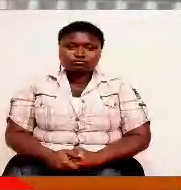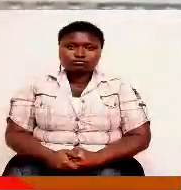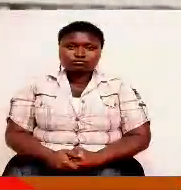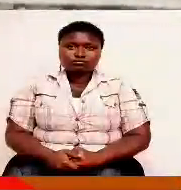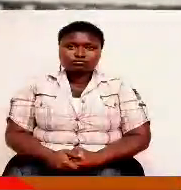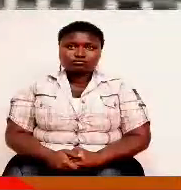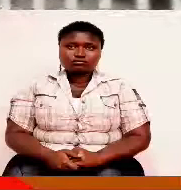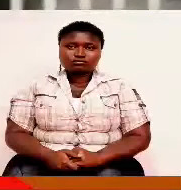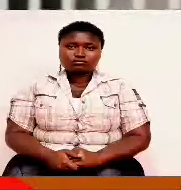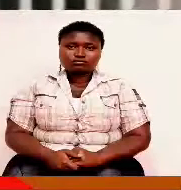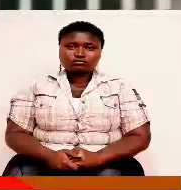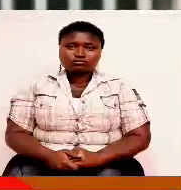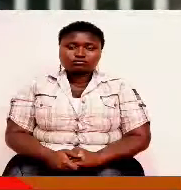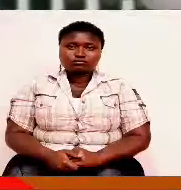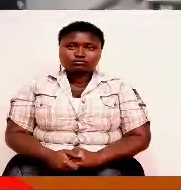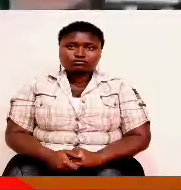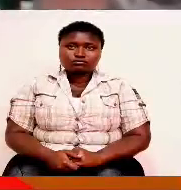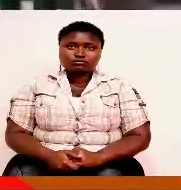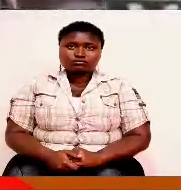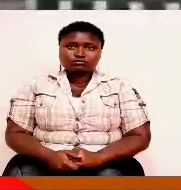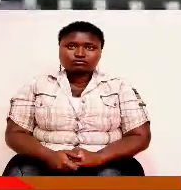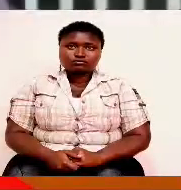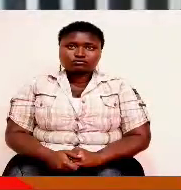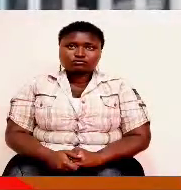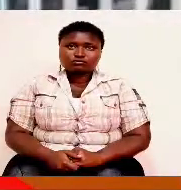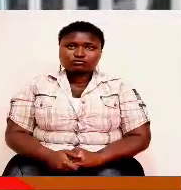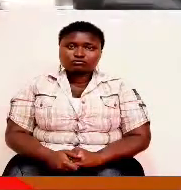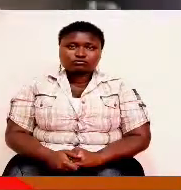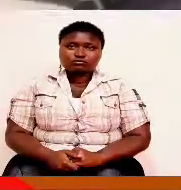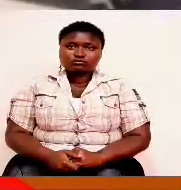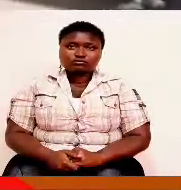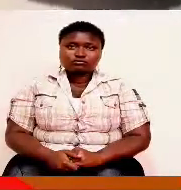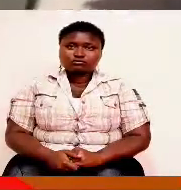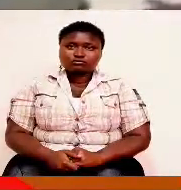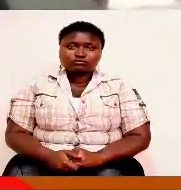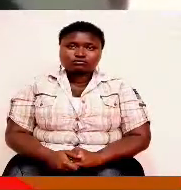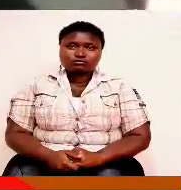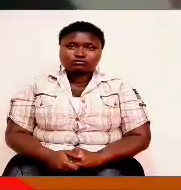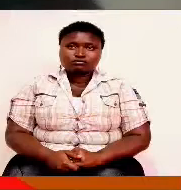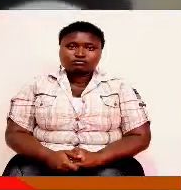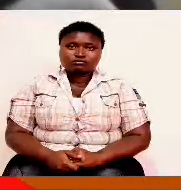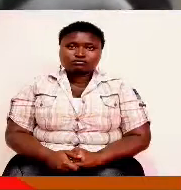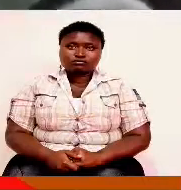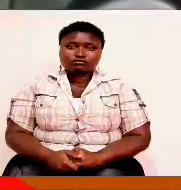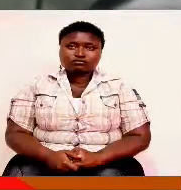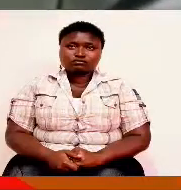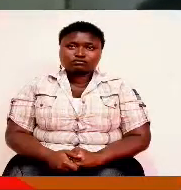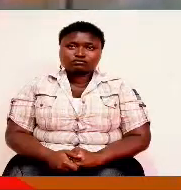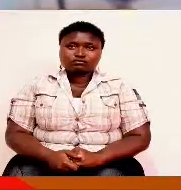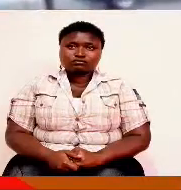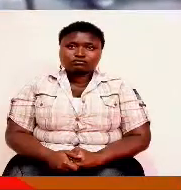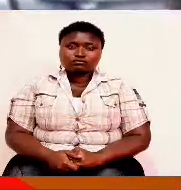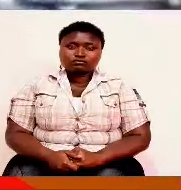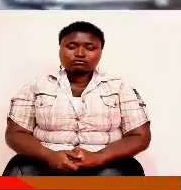Ruto uthengerio aragiri yake kuma ruhongerwa GSU. Mubuge wa Bahati Kimani Ngũnjiri